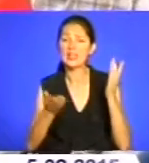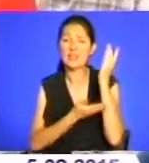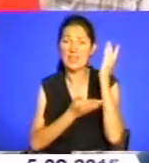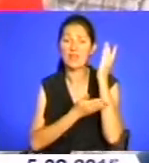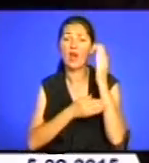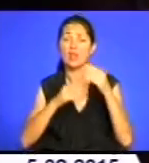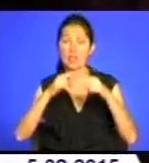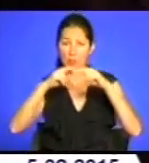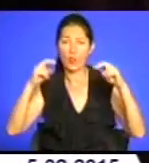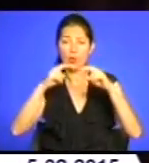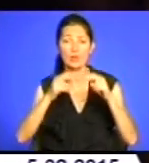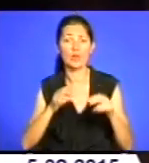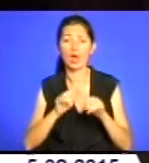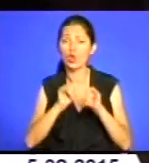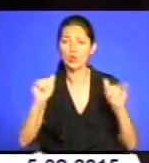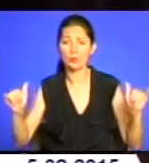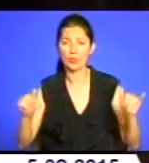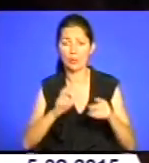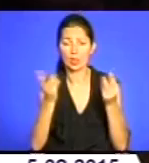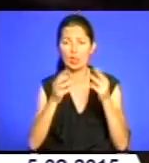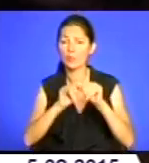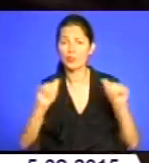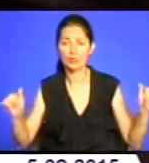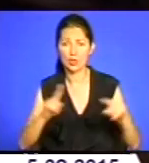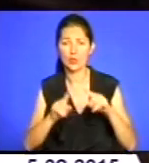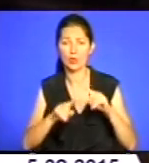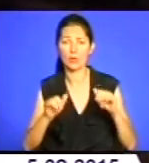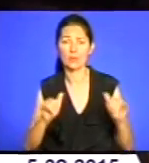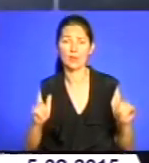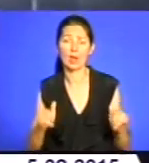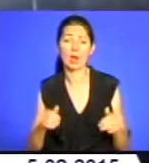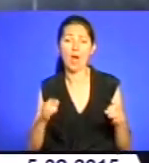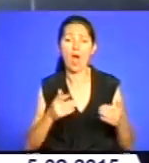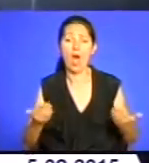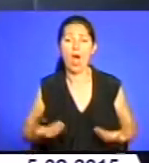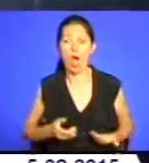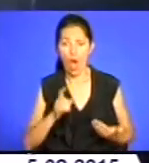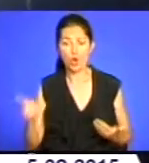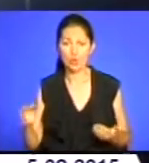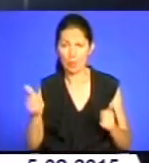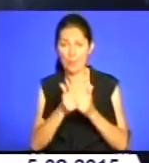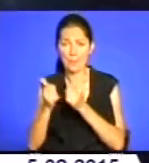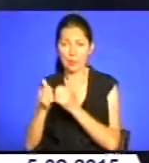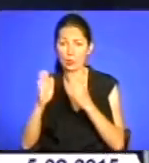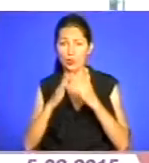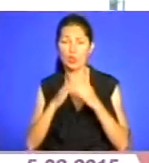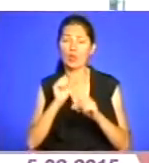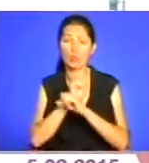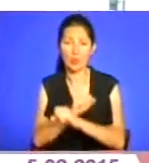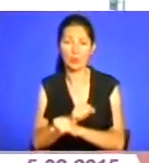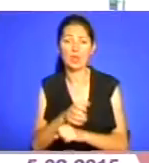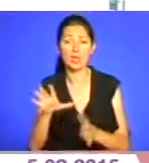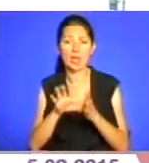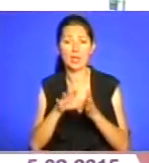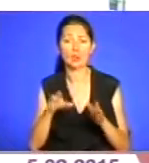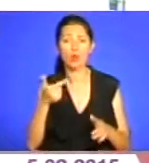дуже швидке. Одразу після початку цієї пожежі мешканцям навколишніх будинків припинили електро- та газопостачання. Ну і зараз є